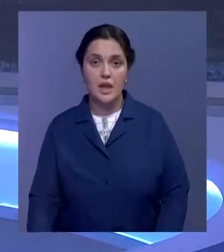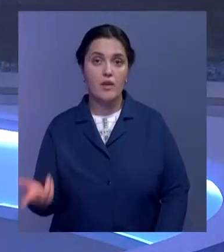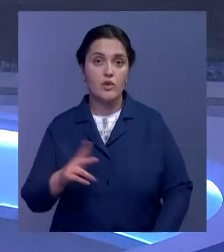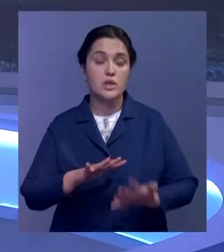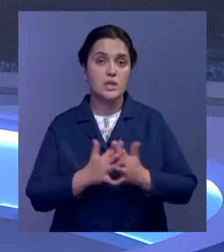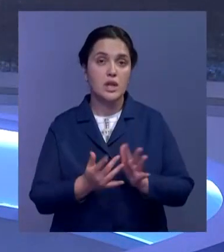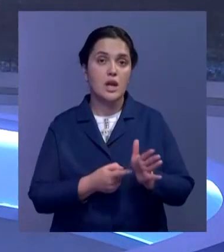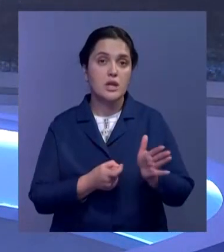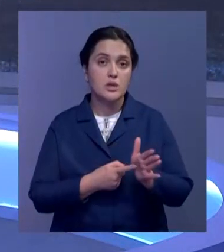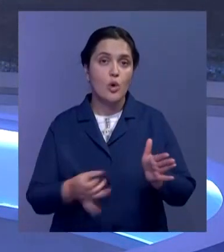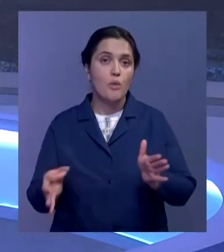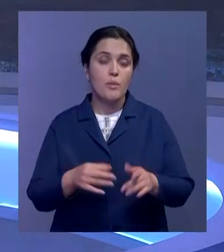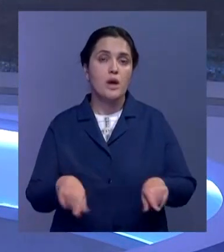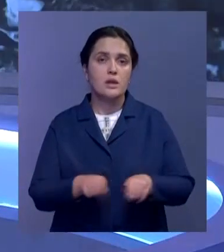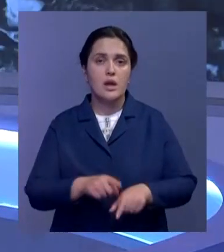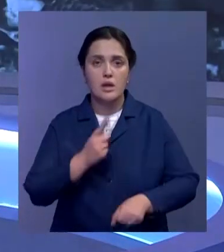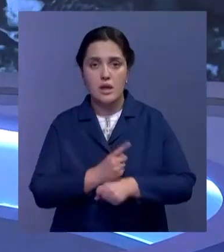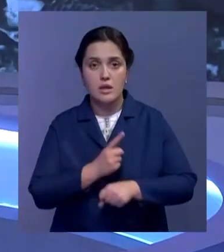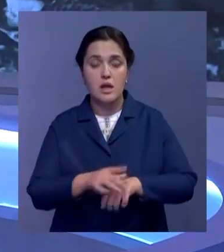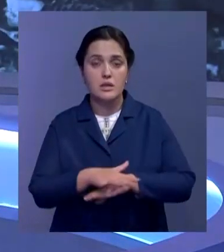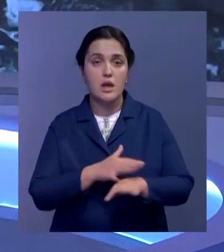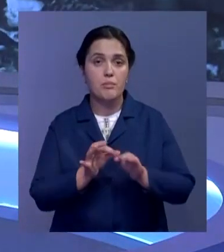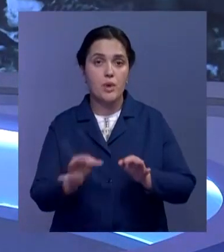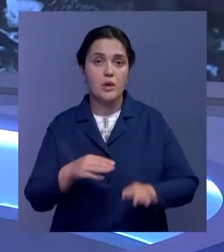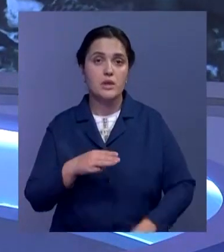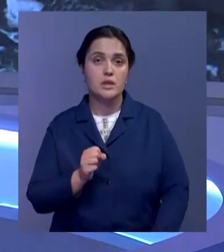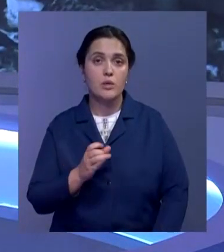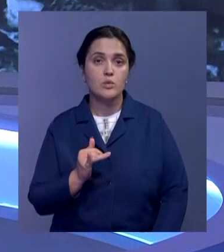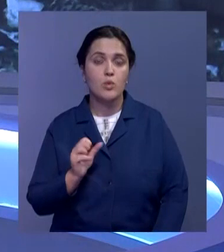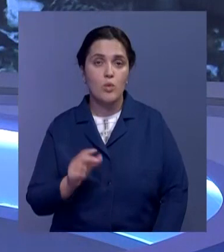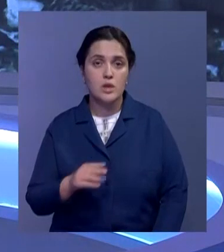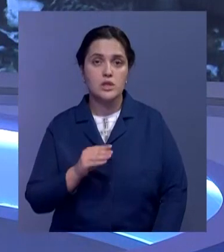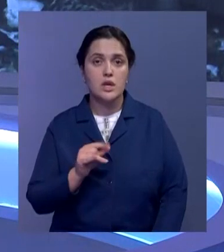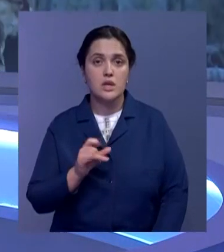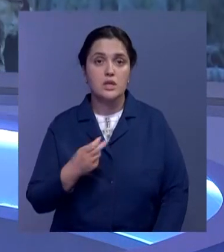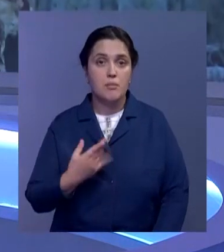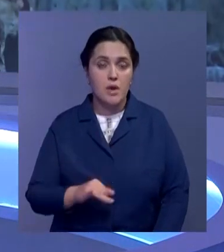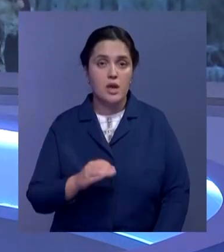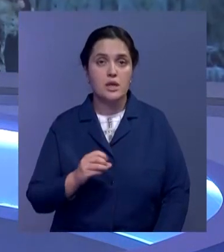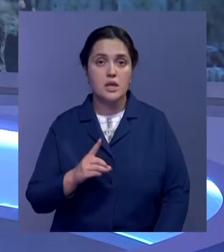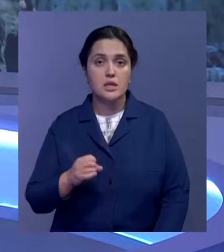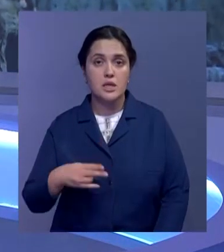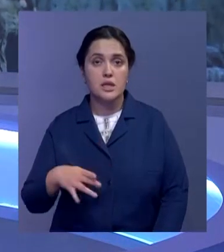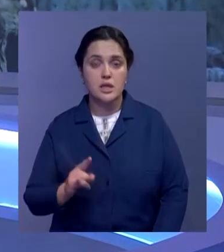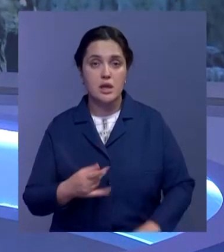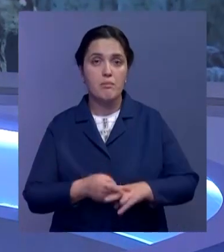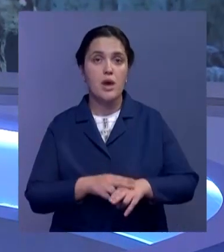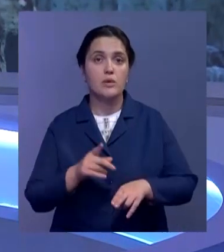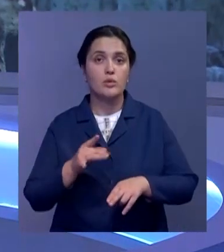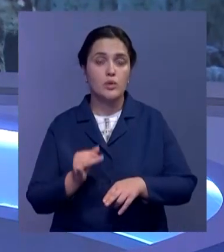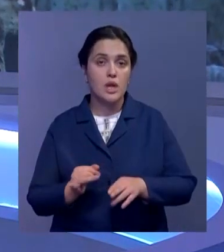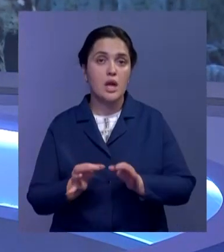В трех селах Карагандинской области также ввели карантин. Населенные пункты Тасуак, Жараспай и Езенде находятся в Нуринском